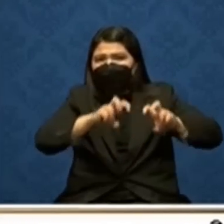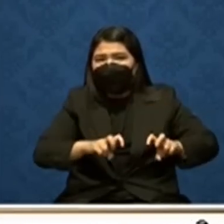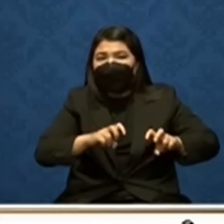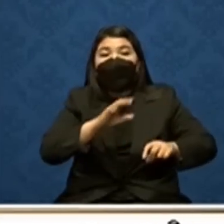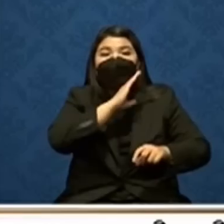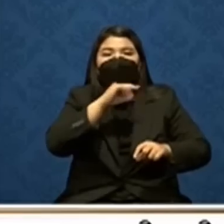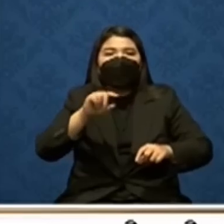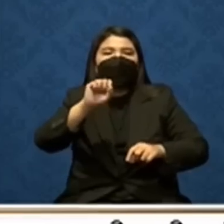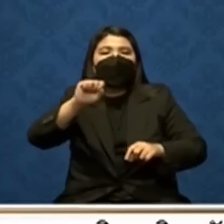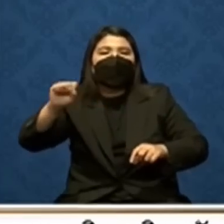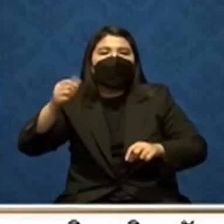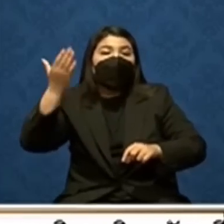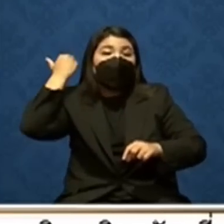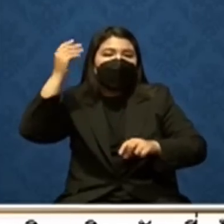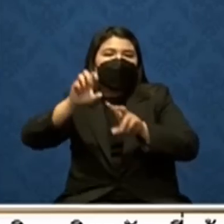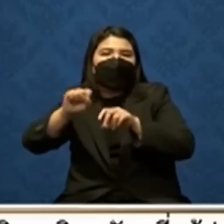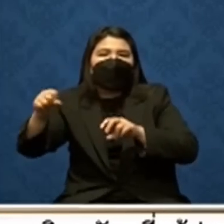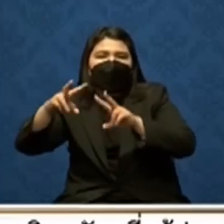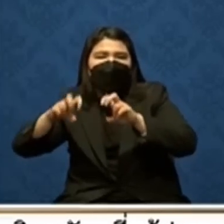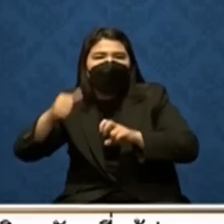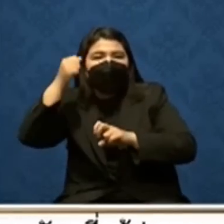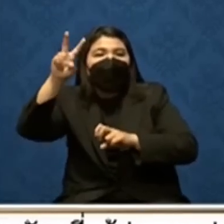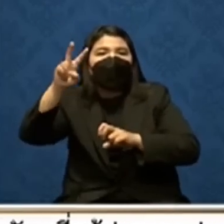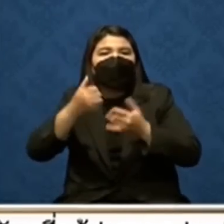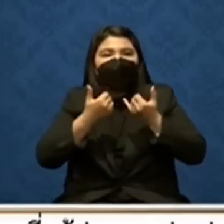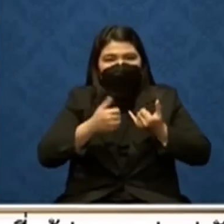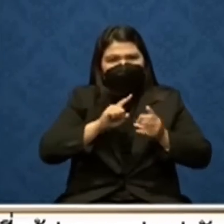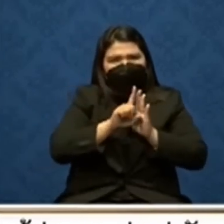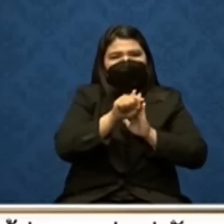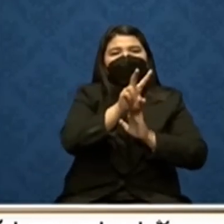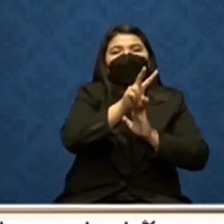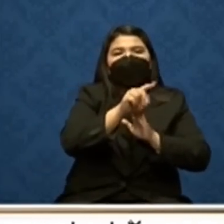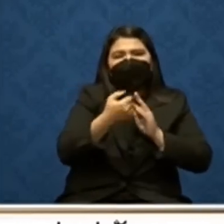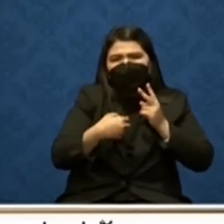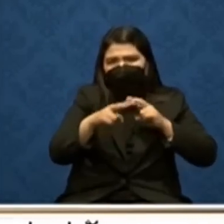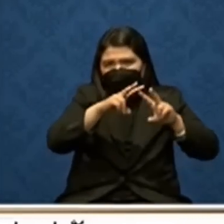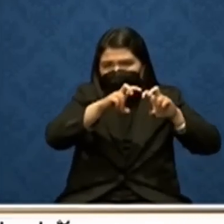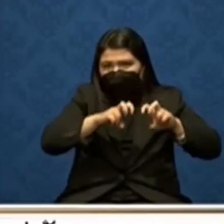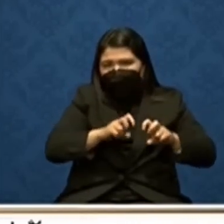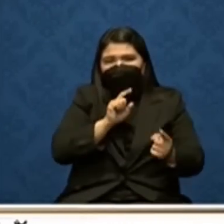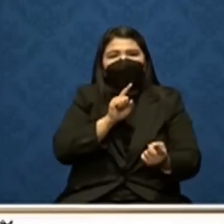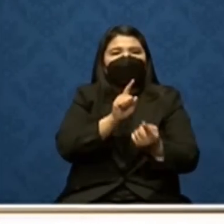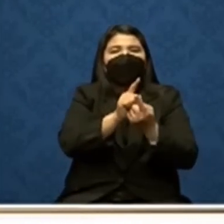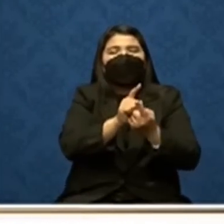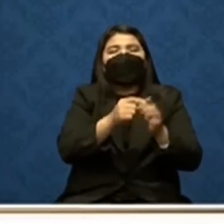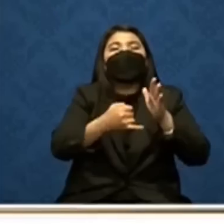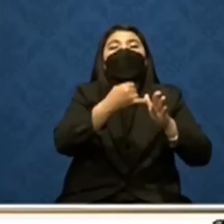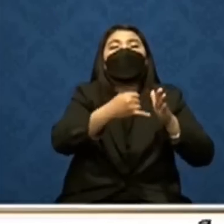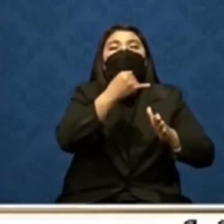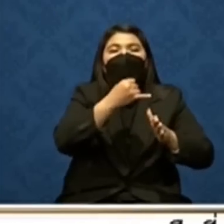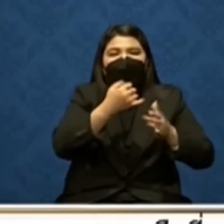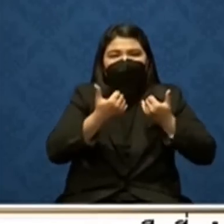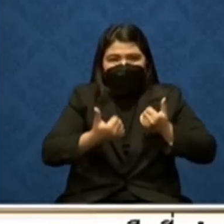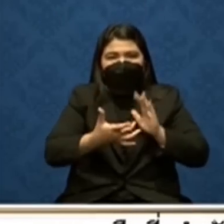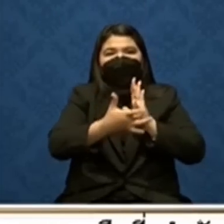ก่ สอๆ้เวลา 2 วนในการวิเครางบ ตอนนี้เราใช้เวลาไมถึ 2 นาทีเราสามารถหาข้อมลทเราต้องการจะได้ด้ระบบทมโรแรมนี่ไครั Digital